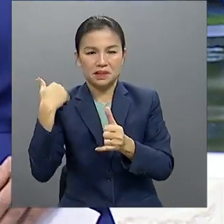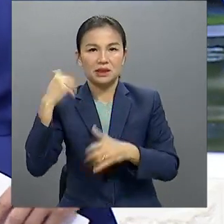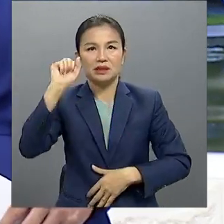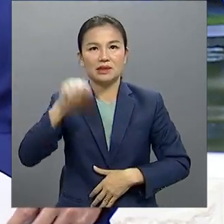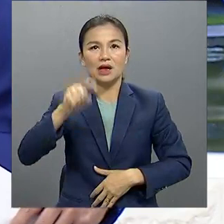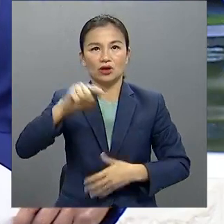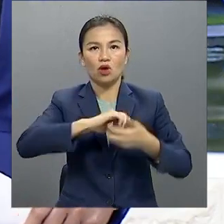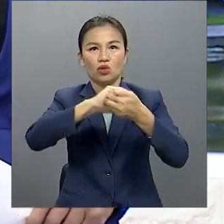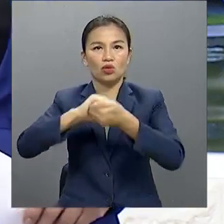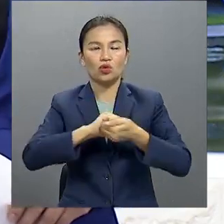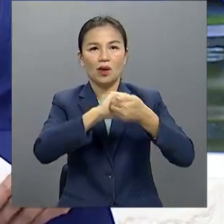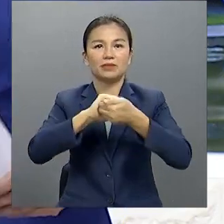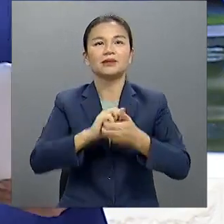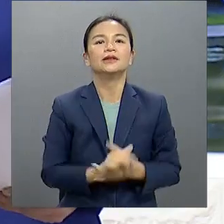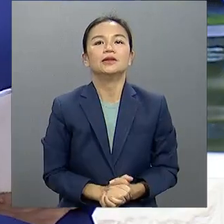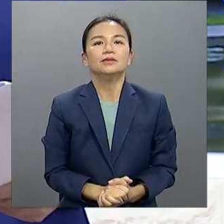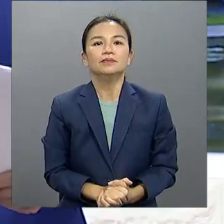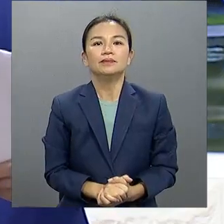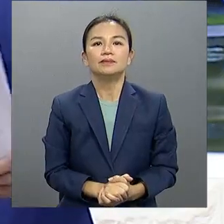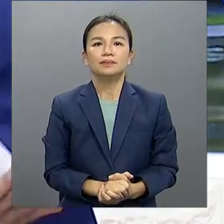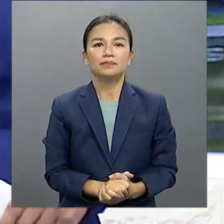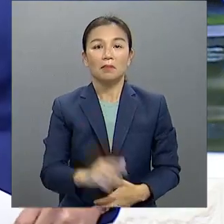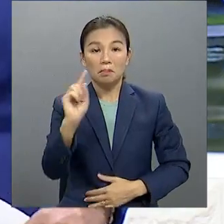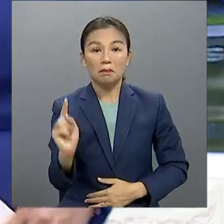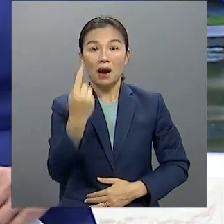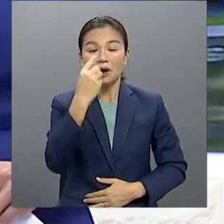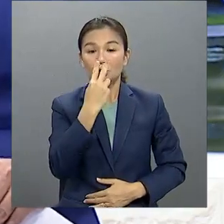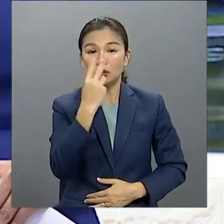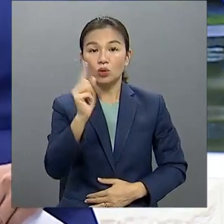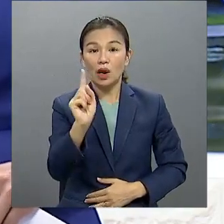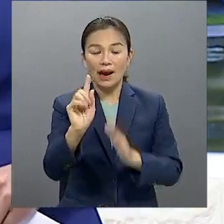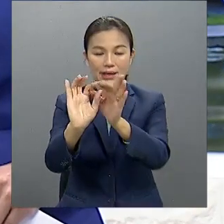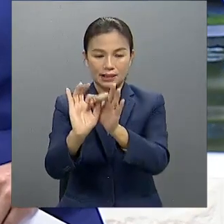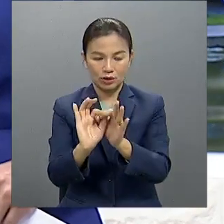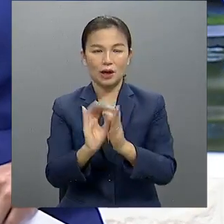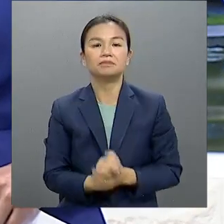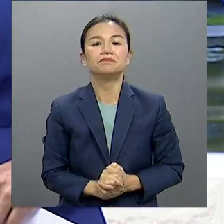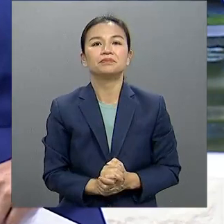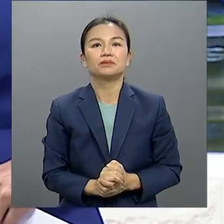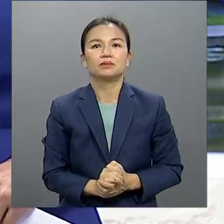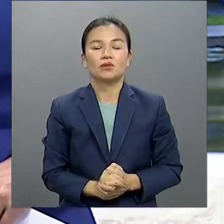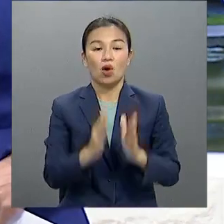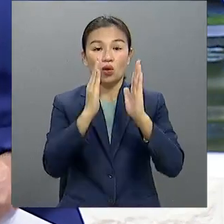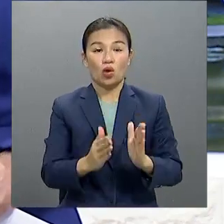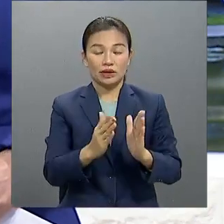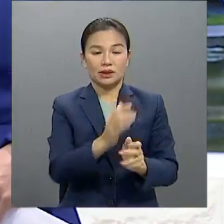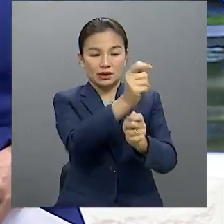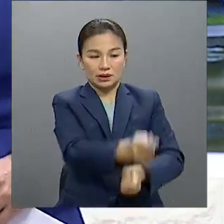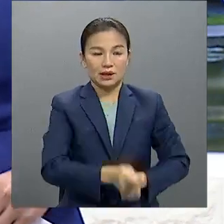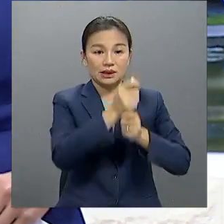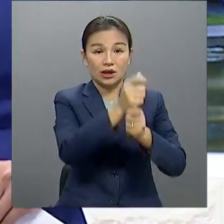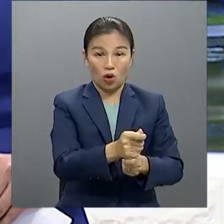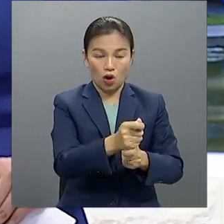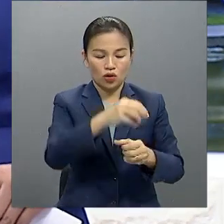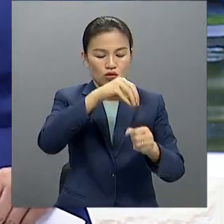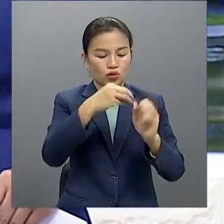แบบนี้ล่ะค่ะเอาละค่ะป้ายต่อไปคุณผู้ชมคะป้ายนี้นะคะมาดูความเดือดร้อนของเกษตรกรที่จังหวัดนครปฐมกันหน่อยนะคะช